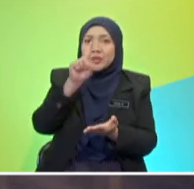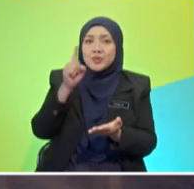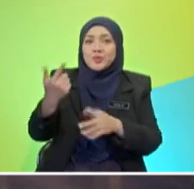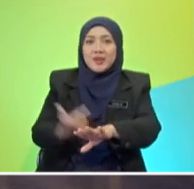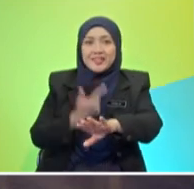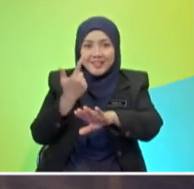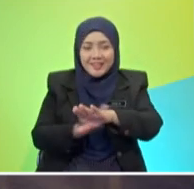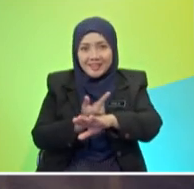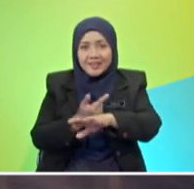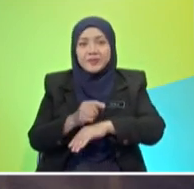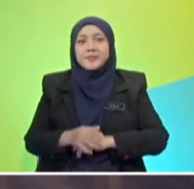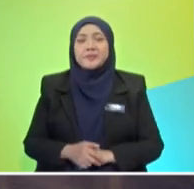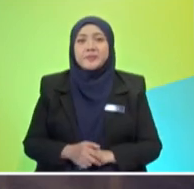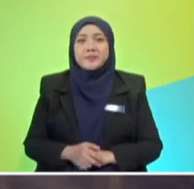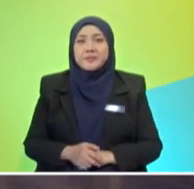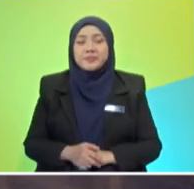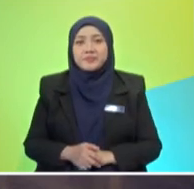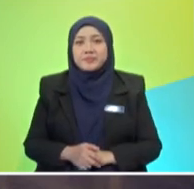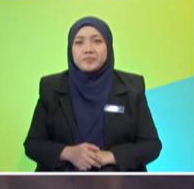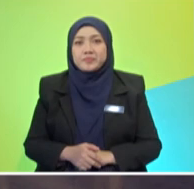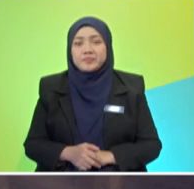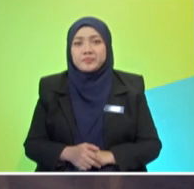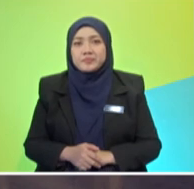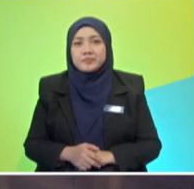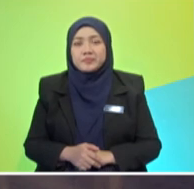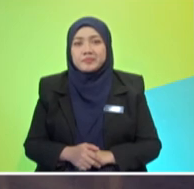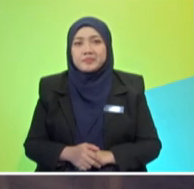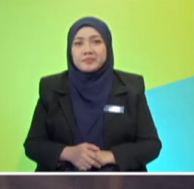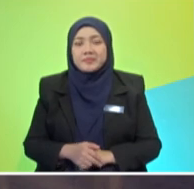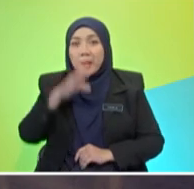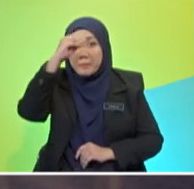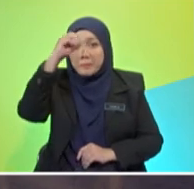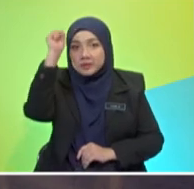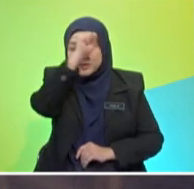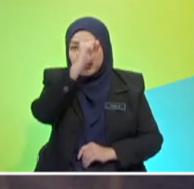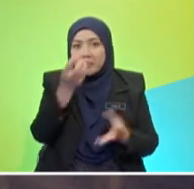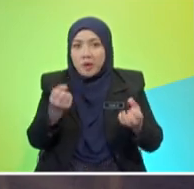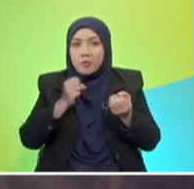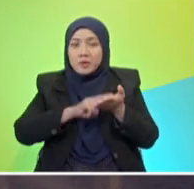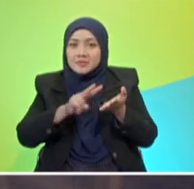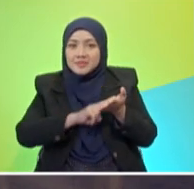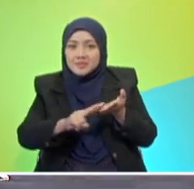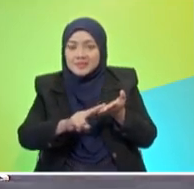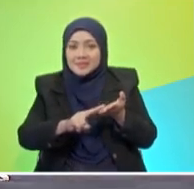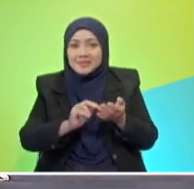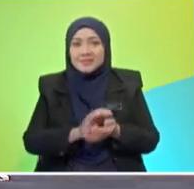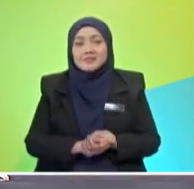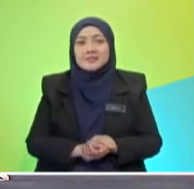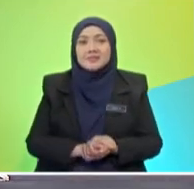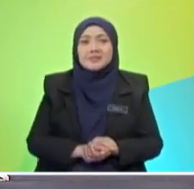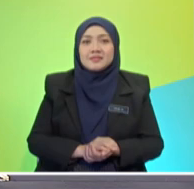di hadapan sini? Ya, saya. Okey, saya gerak ke hadapan untuk baca. Okey, di sini untuk meramal. Okey,